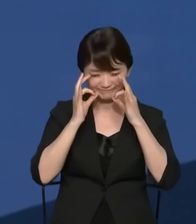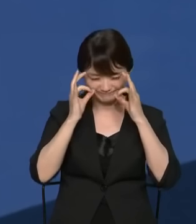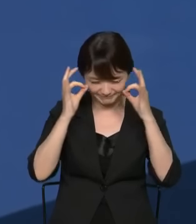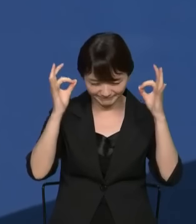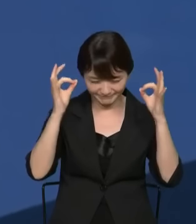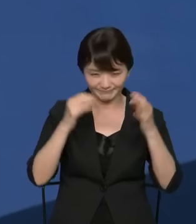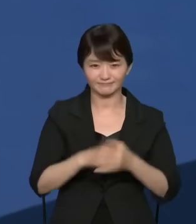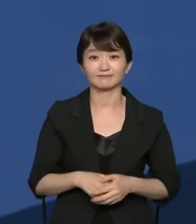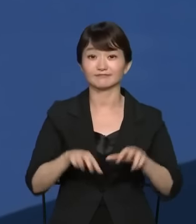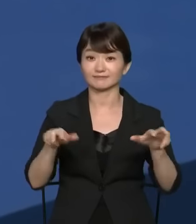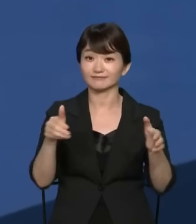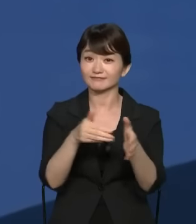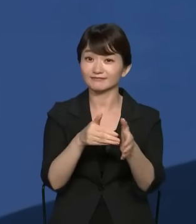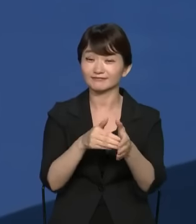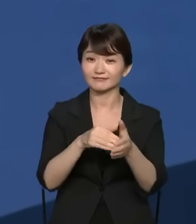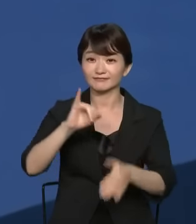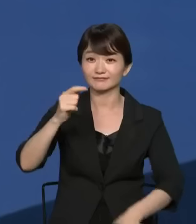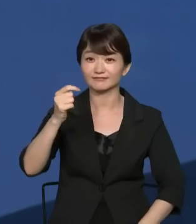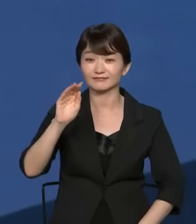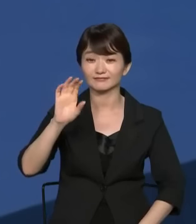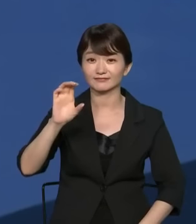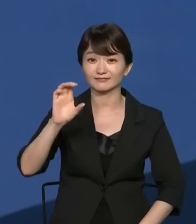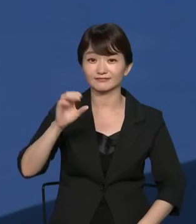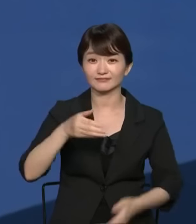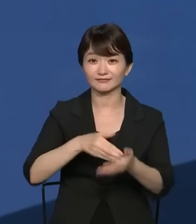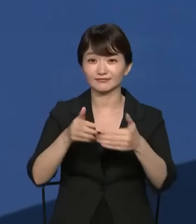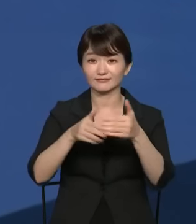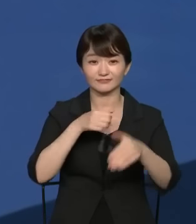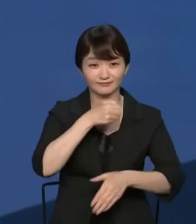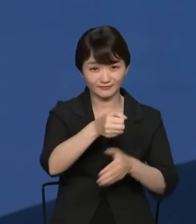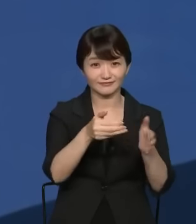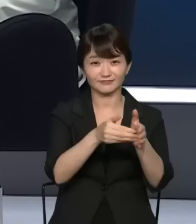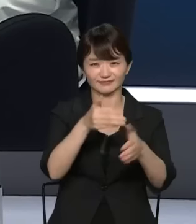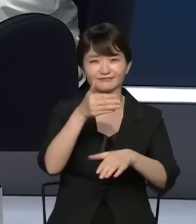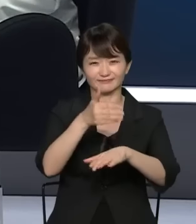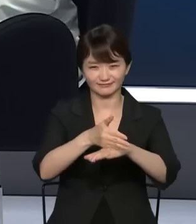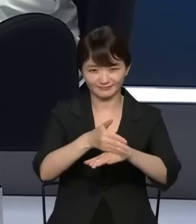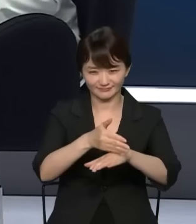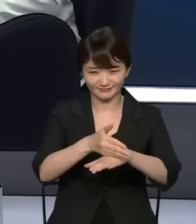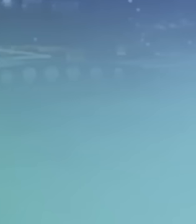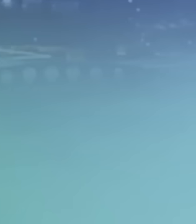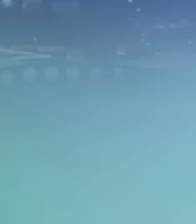노력하겠습니다. 예, 지금까지 JTBC 뉴스룸 인터뷰였습니다. 감사합니다.